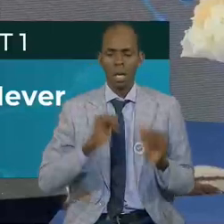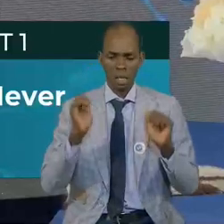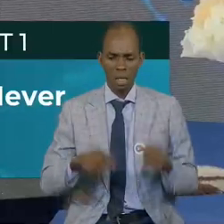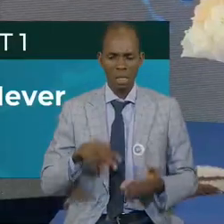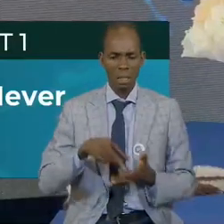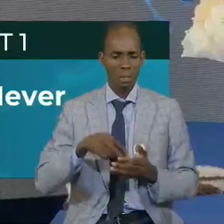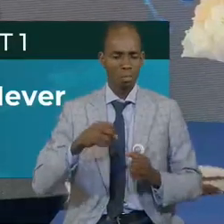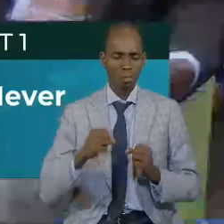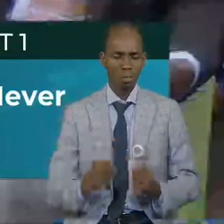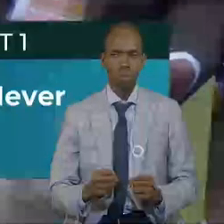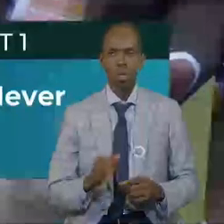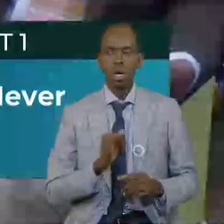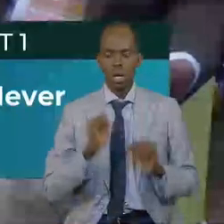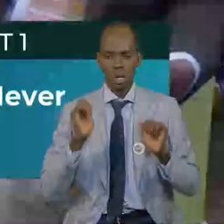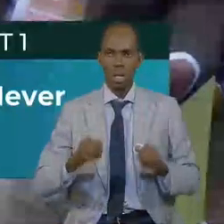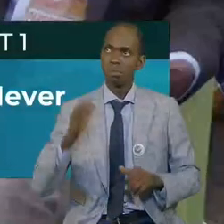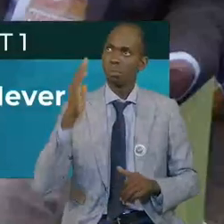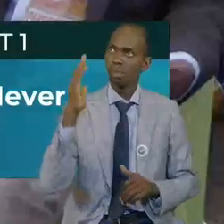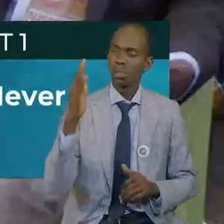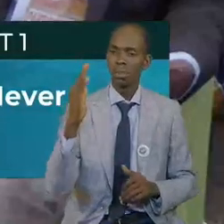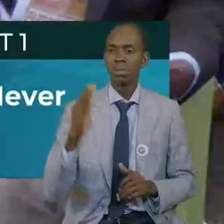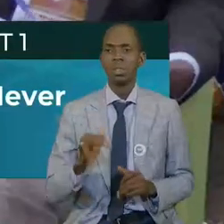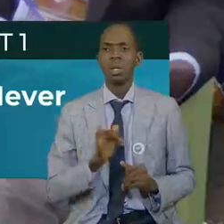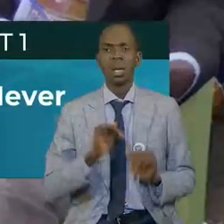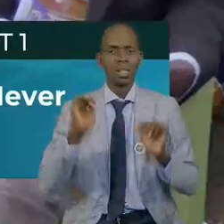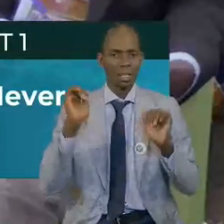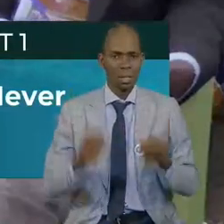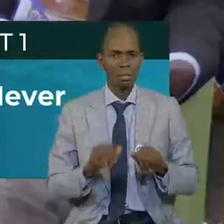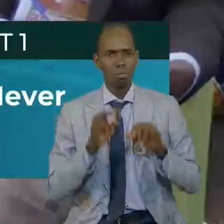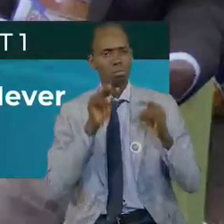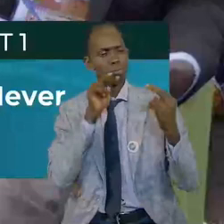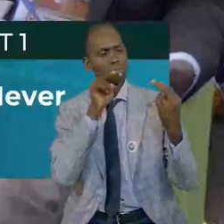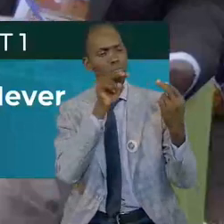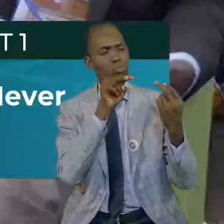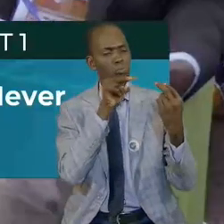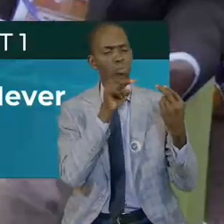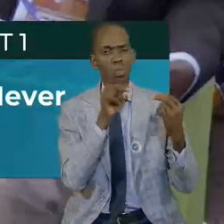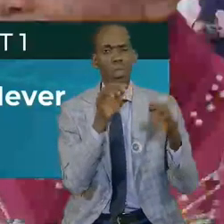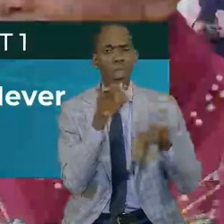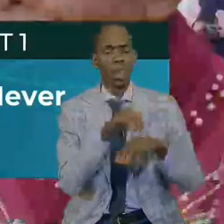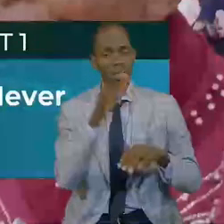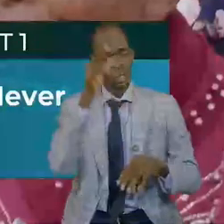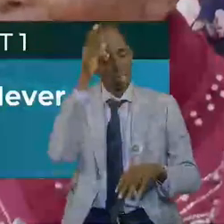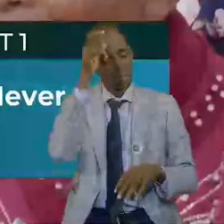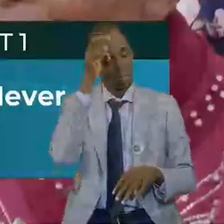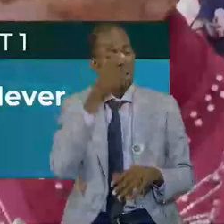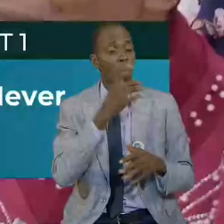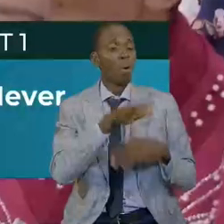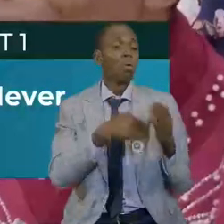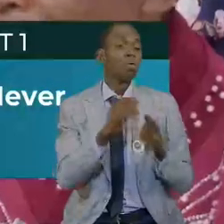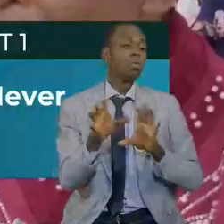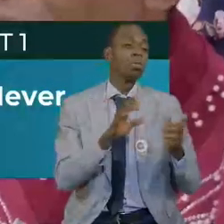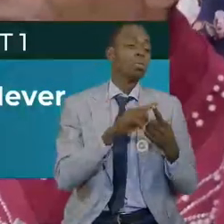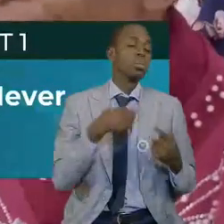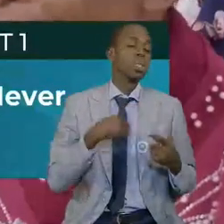tenir ferme. I can testify. Je peux témoigner. I can look at the devil and says, all that you are doing is nothing. Je